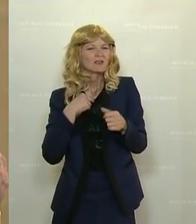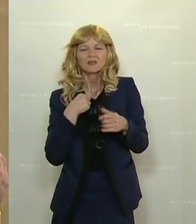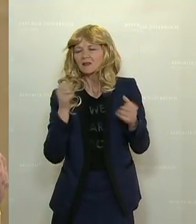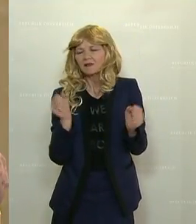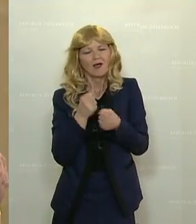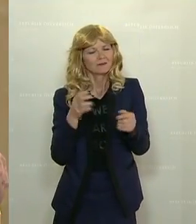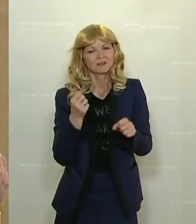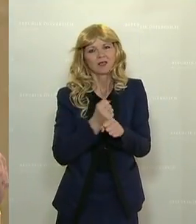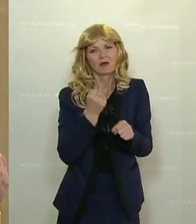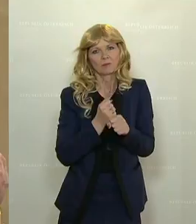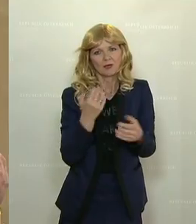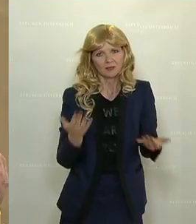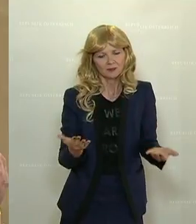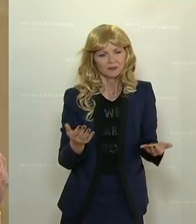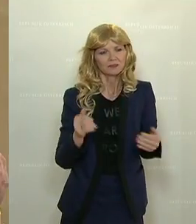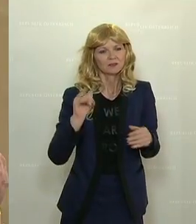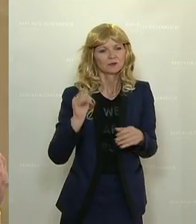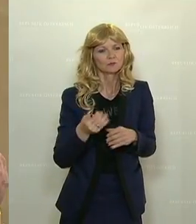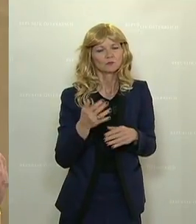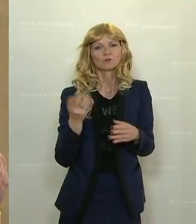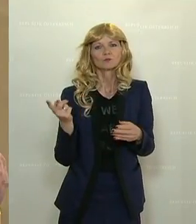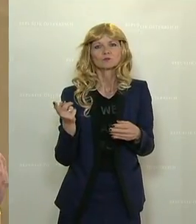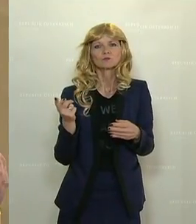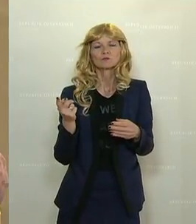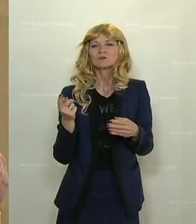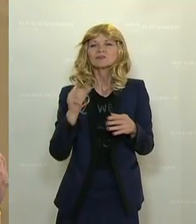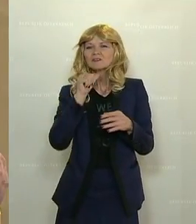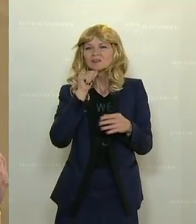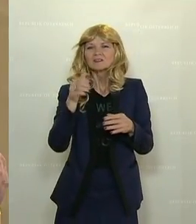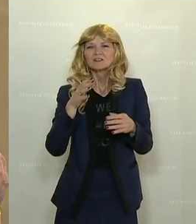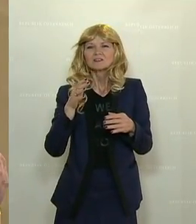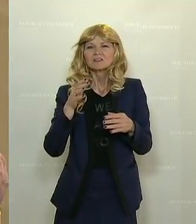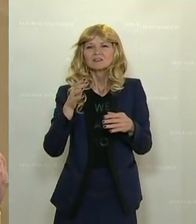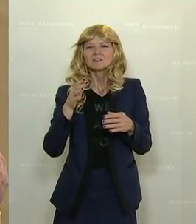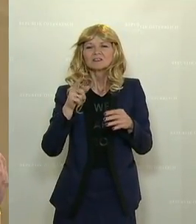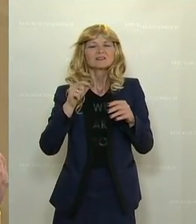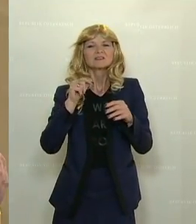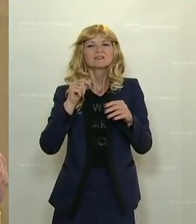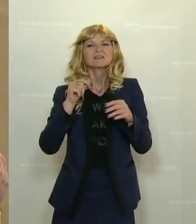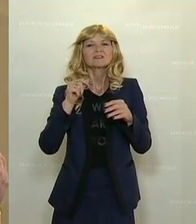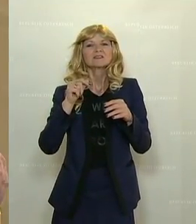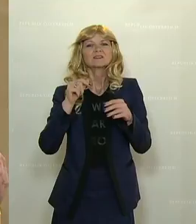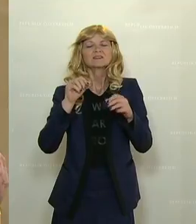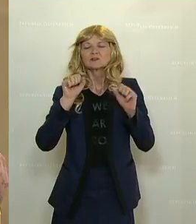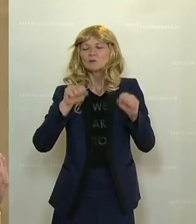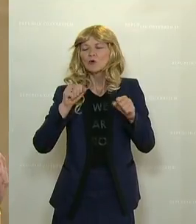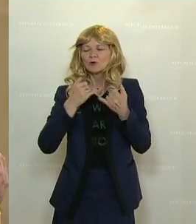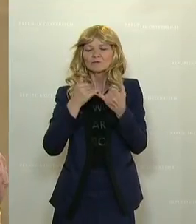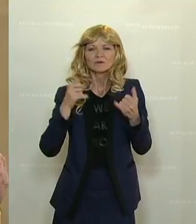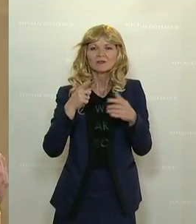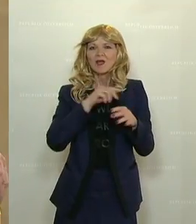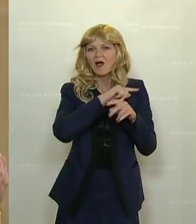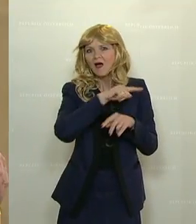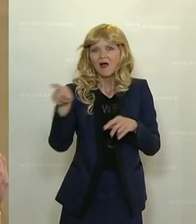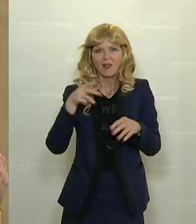im Sozialrecht Einbau der Legalvermutung, dass alle Behinderten bis zum Nachweis des Gegenteils als arbeitsfähig gelten, Schaffung eines